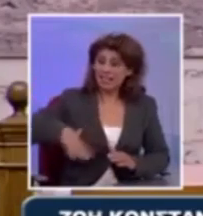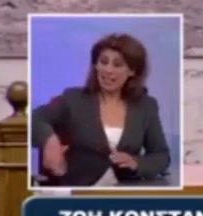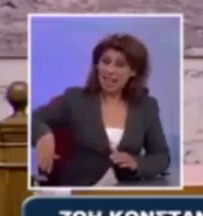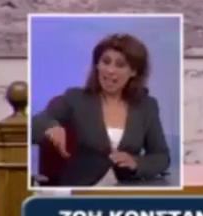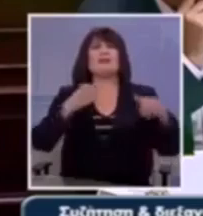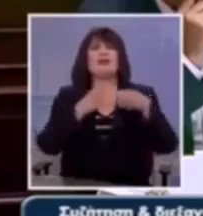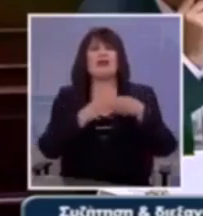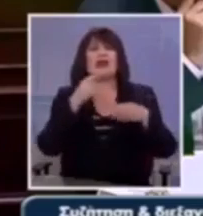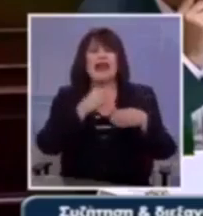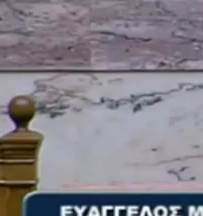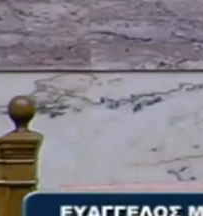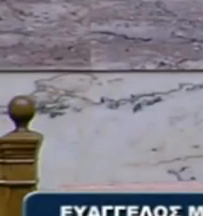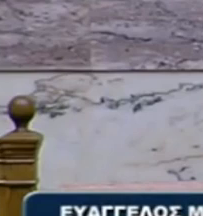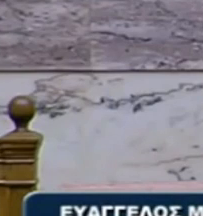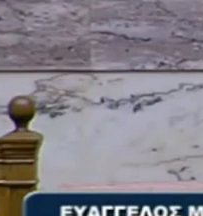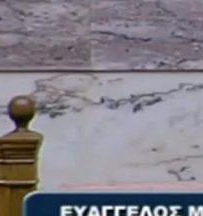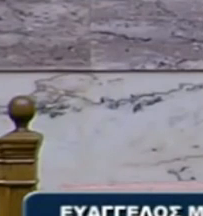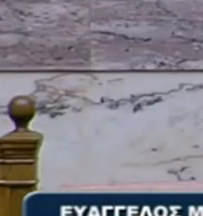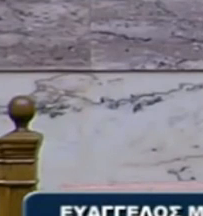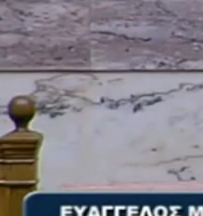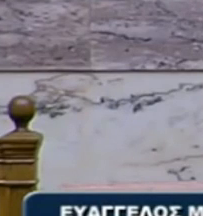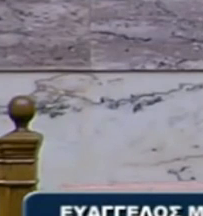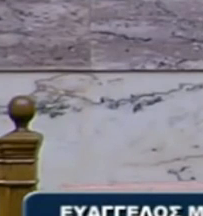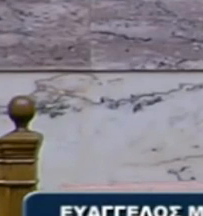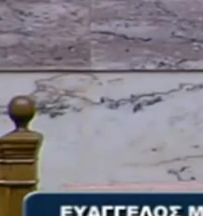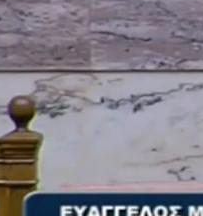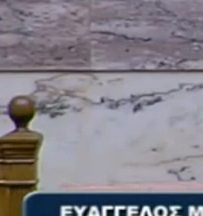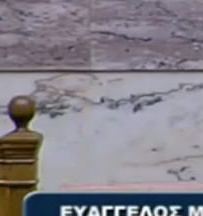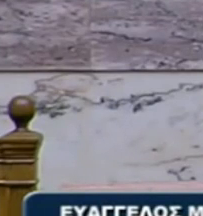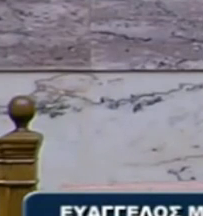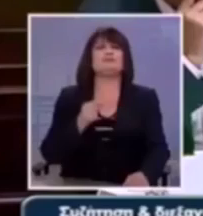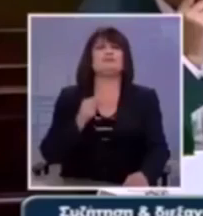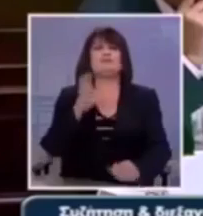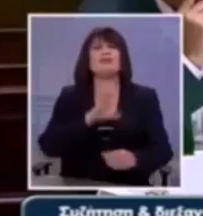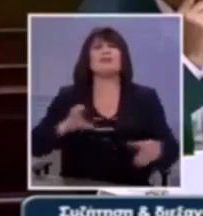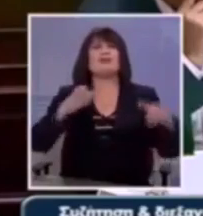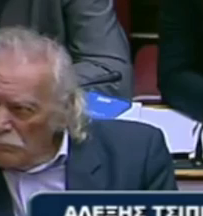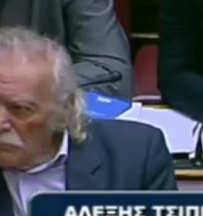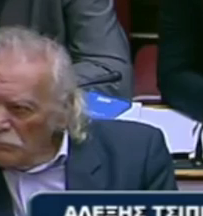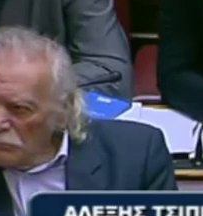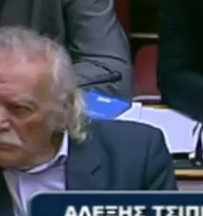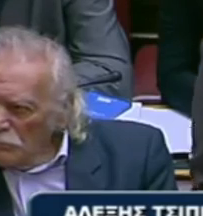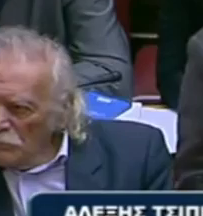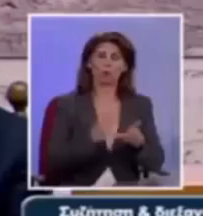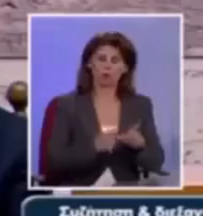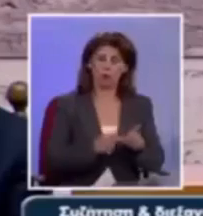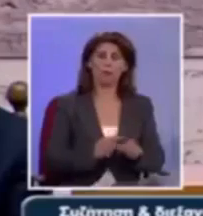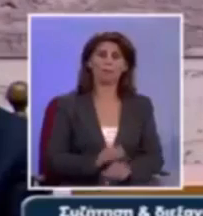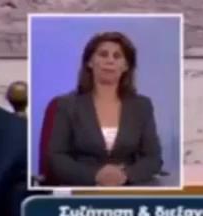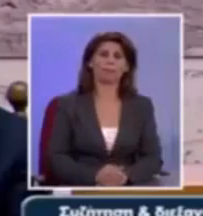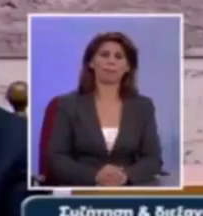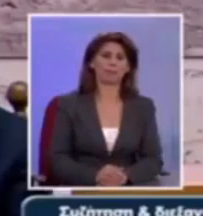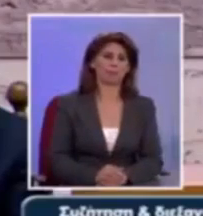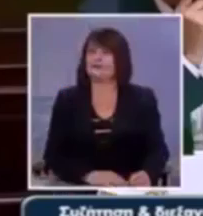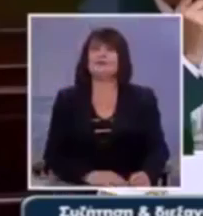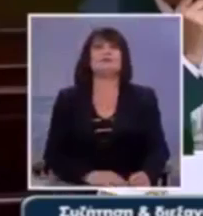αυτή να μην τρως τίποτα. Δεν πεινάω. Γιαννάκια, πεινάς, δεν πεινάς, θα πάρεις ένα πιάτο να το φας με το ζόρι. Το φέρνω! Δεν το βλέπω να στριγώνω εδώ μέσα. Θέλεις